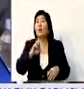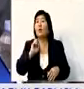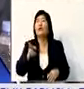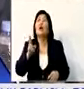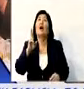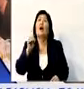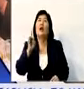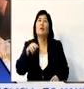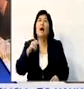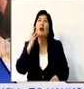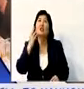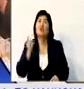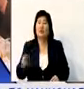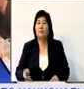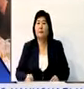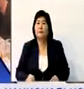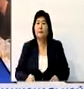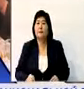маша